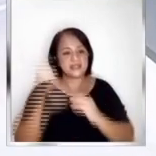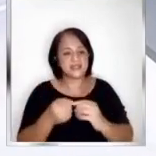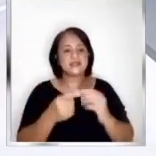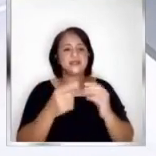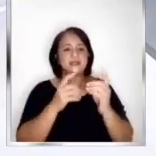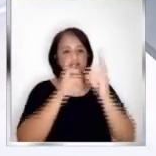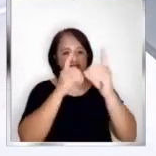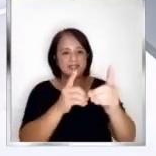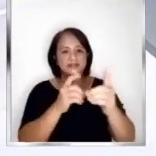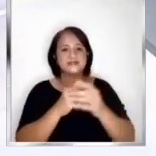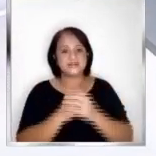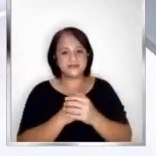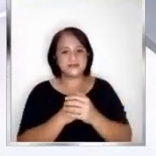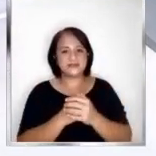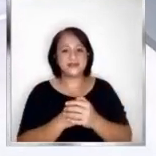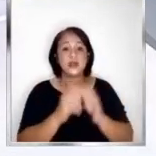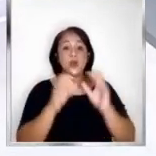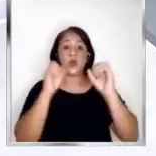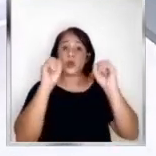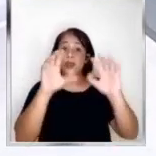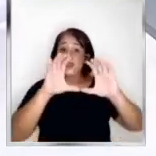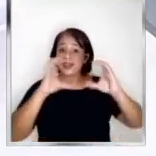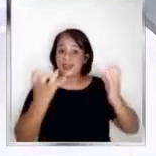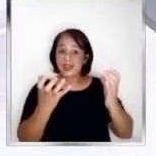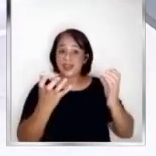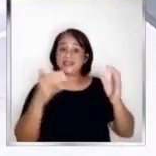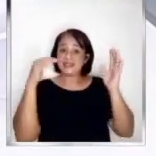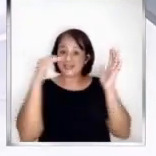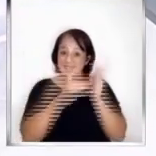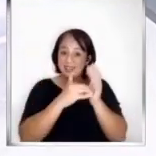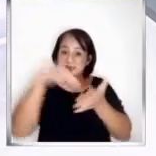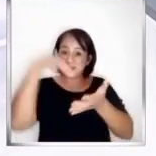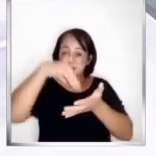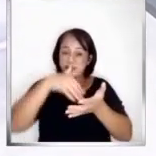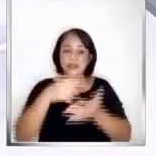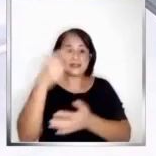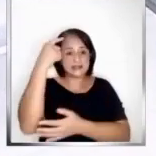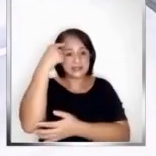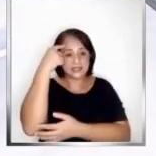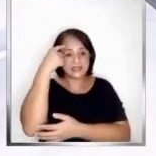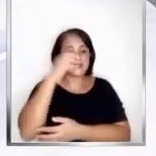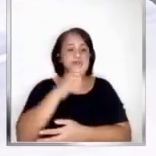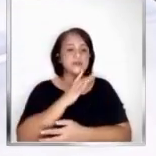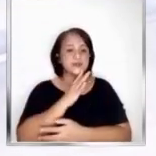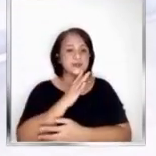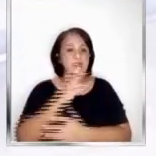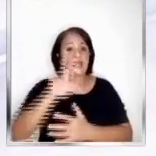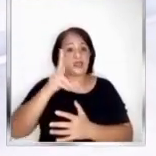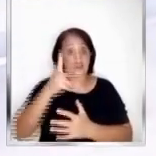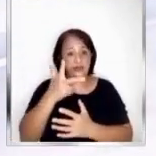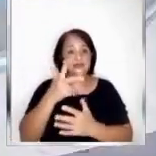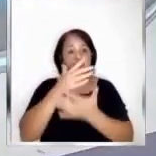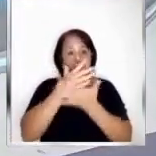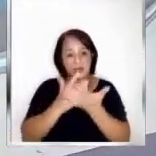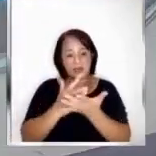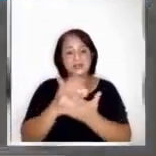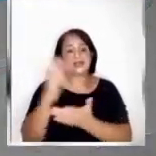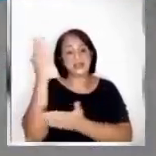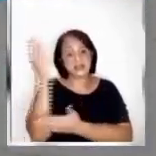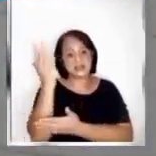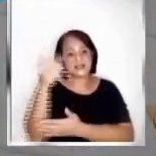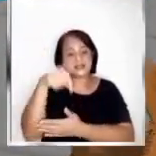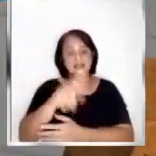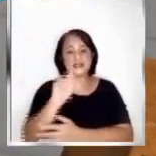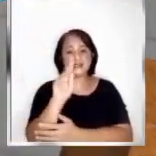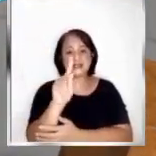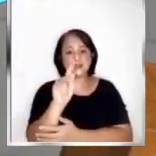Okay class, tara na muling mag-aral dito sa ThinkTok at sa ikatlong edisyon ng ating leksyon sa telebisyon. Tiyak na